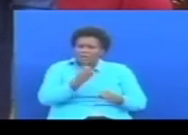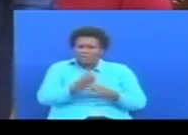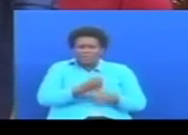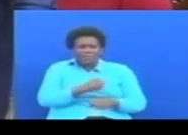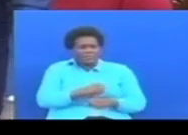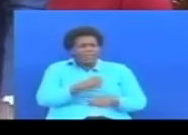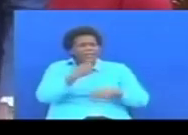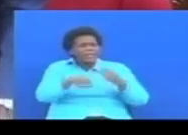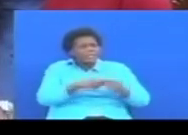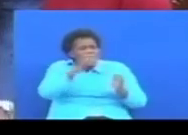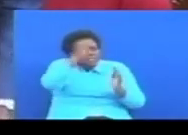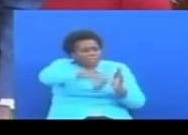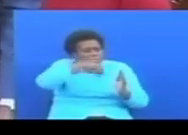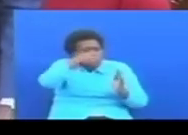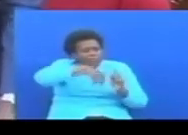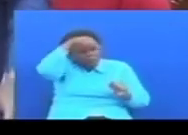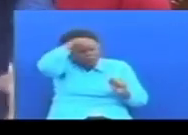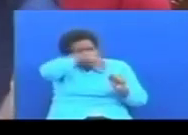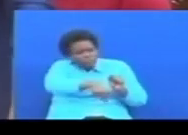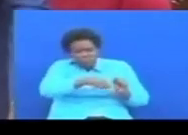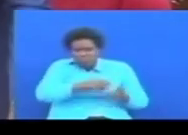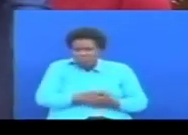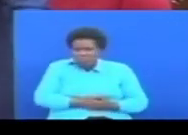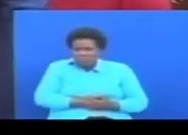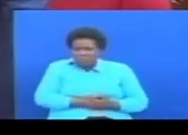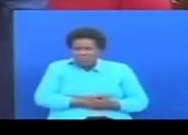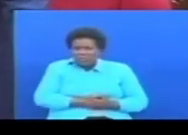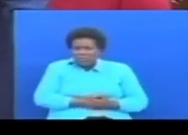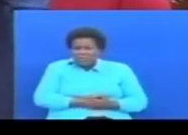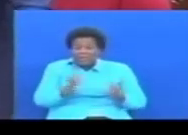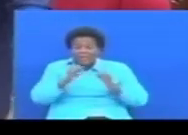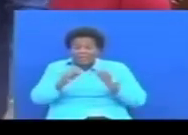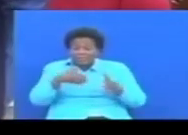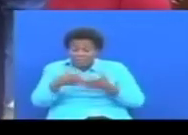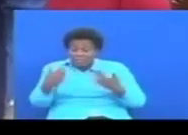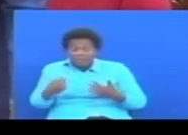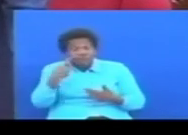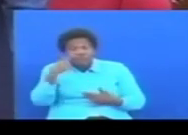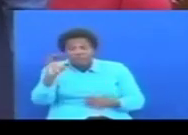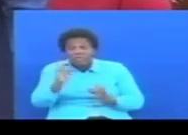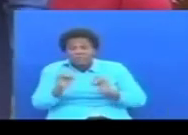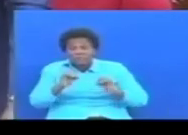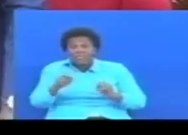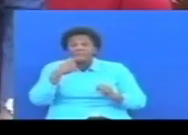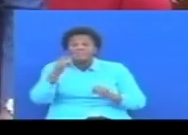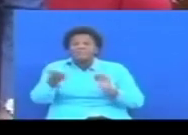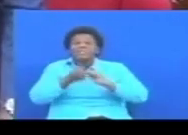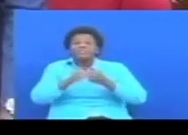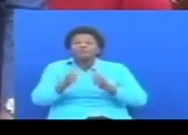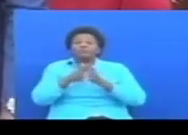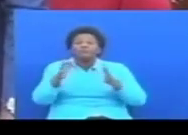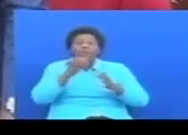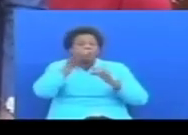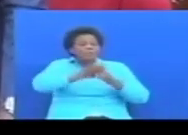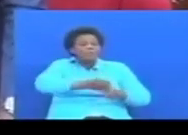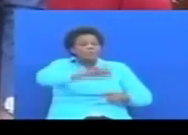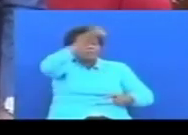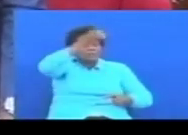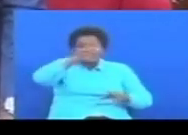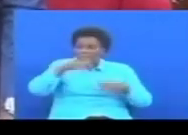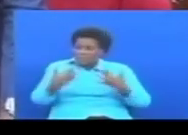na hajaonekana sasa hivi kwa sababu anasema kwamba ana tatizo la nguzo. Je, ni lini maeneo haya ya Zombo, Ulaya,